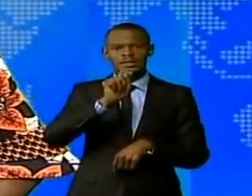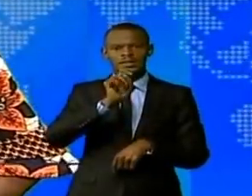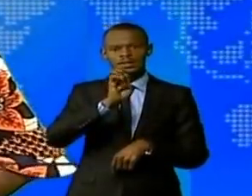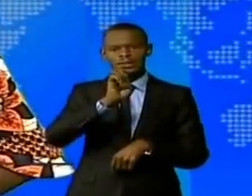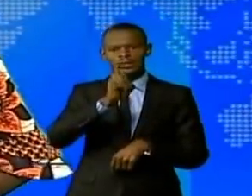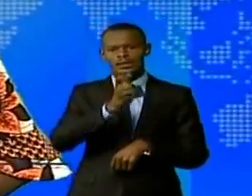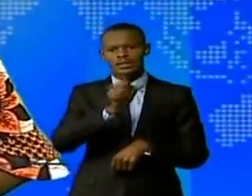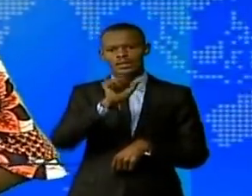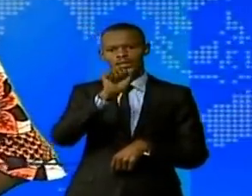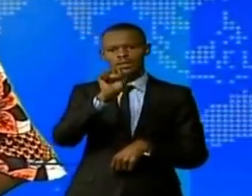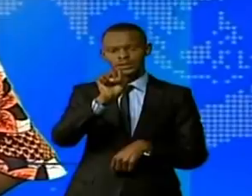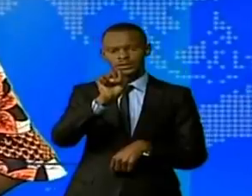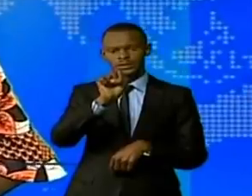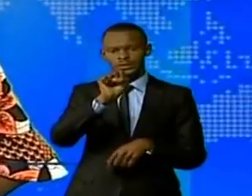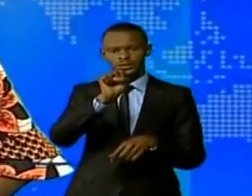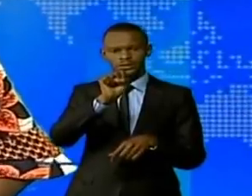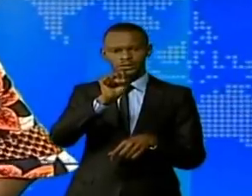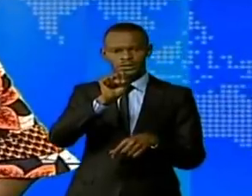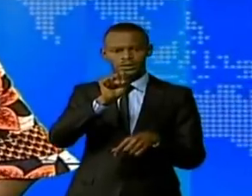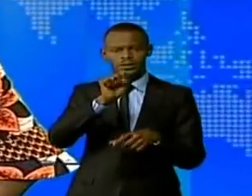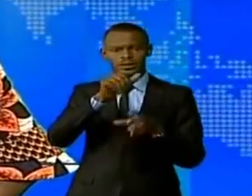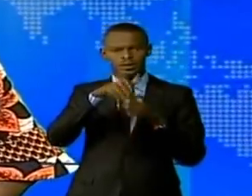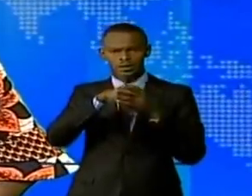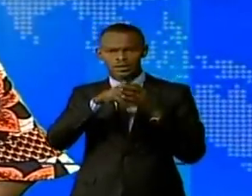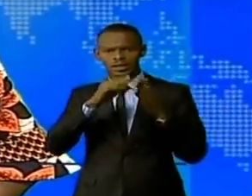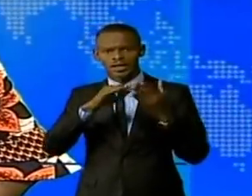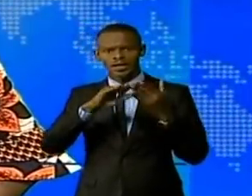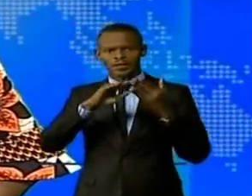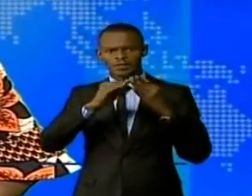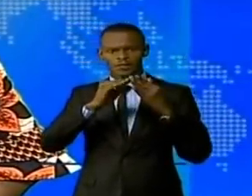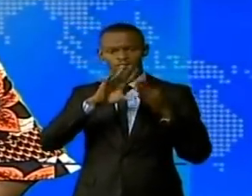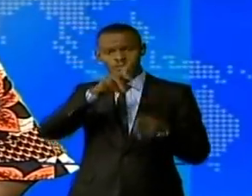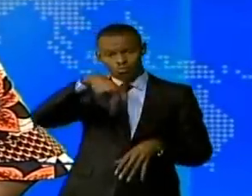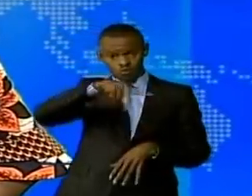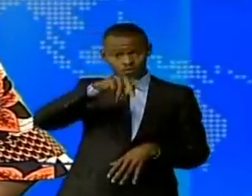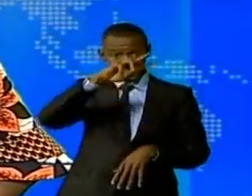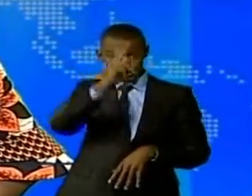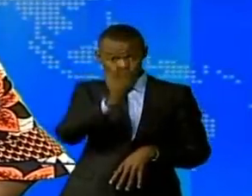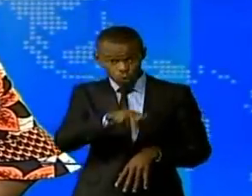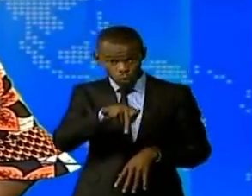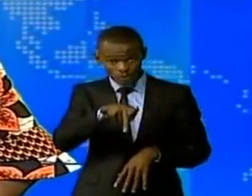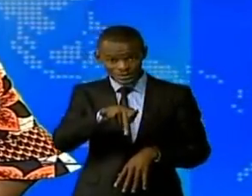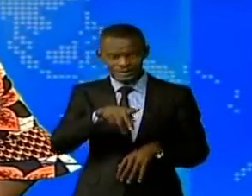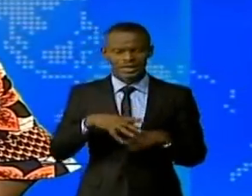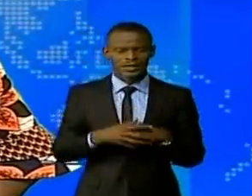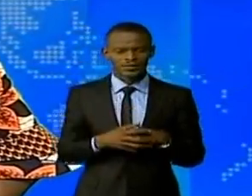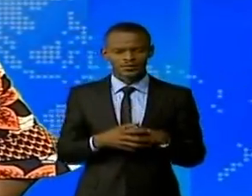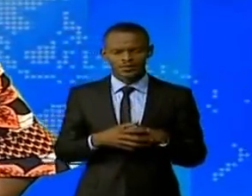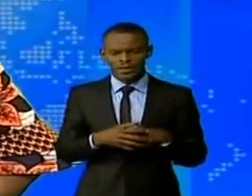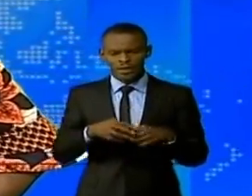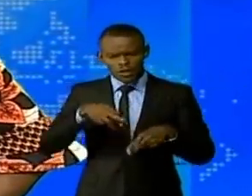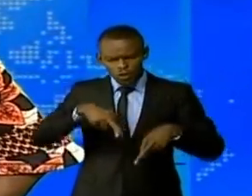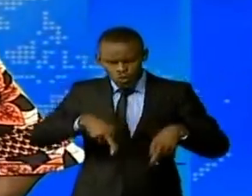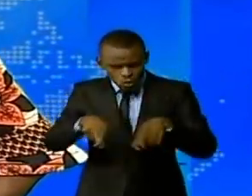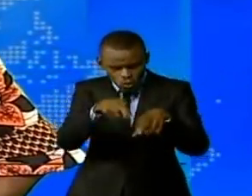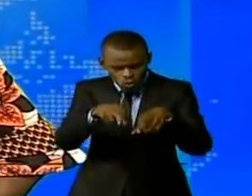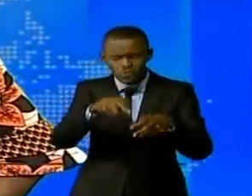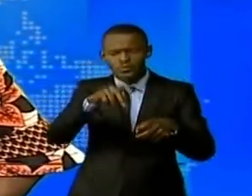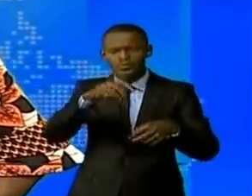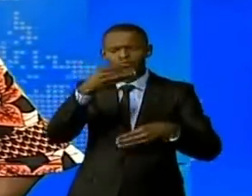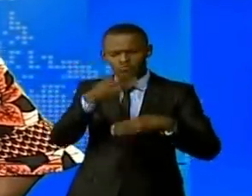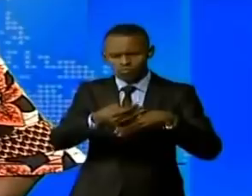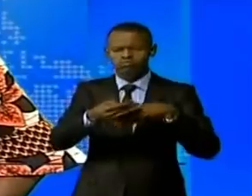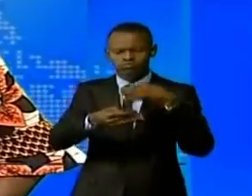sa principale voirie urbaine, connaît ces jours de travaux de sa modernisation sur fonds propres de recettes de la